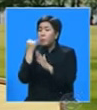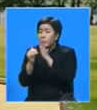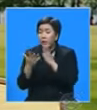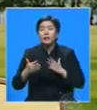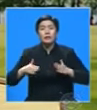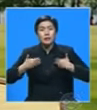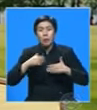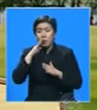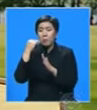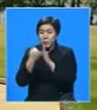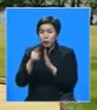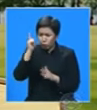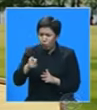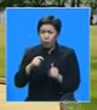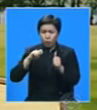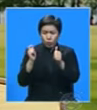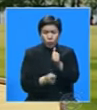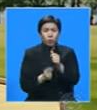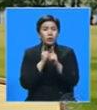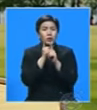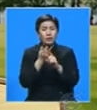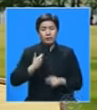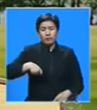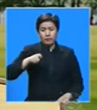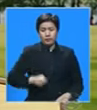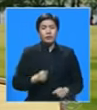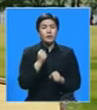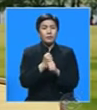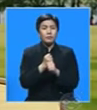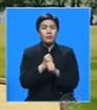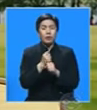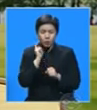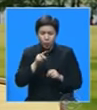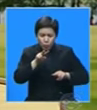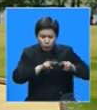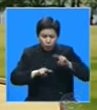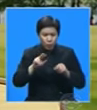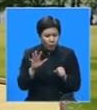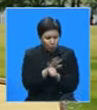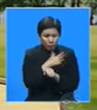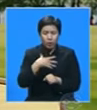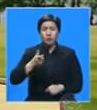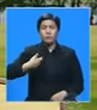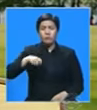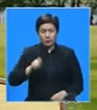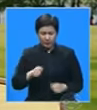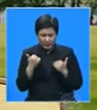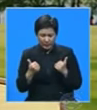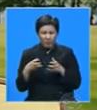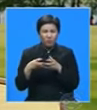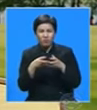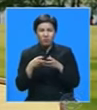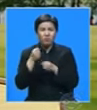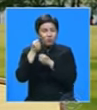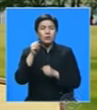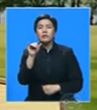ถ้าเขาผิดก็ต้องถูกลงโทษนะให้กระบวนการยุติธรรมกฎหมายดำเนินการนะครับให้รอบคอบจะดีกว่านะครับจะเพิ่งเคลื่อนไหวกันเวลานี้เลยน